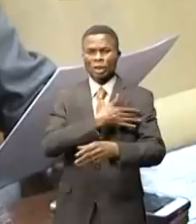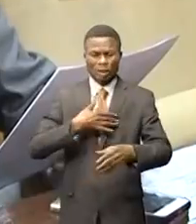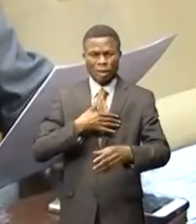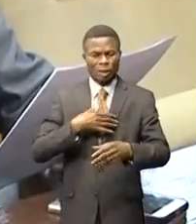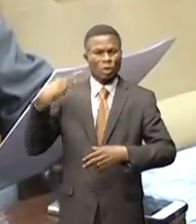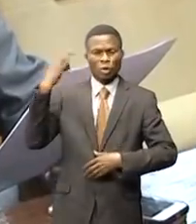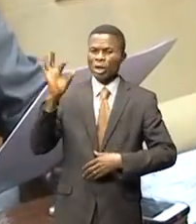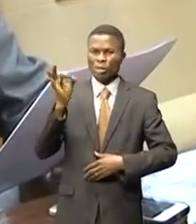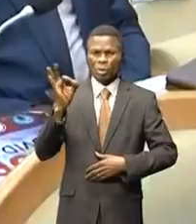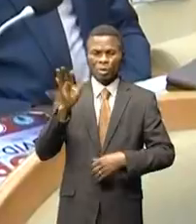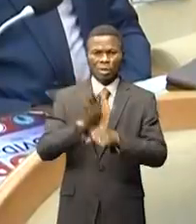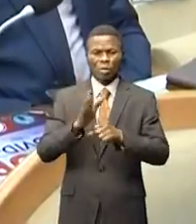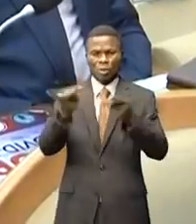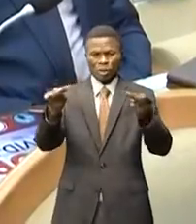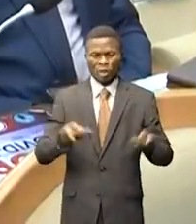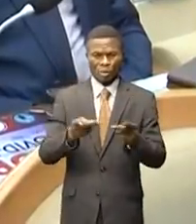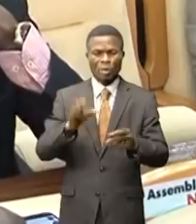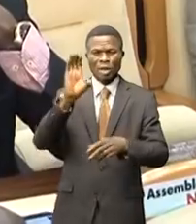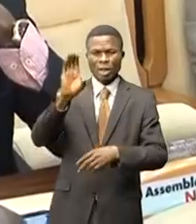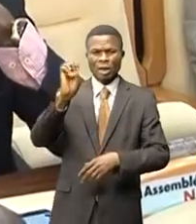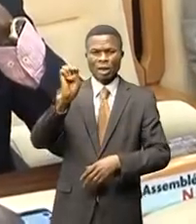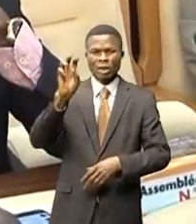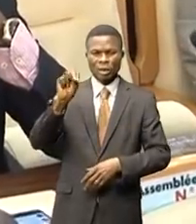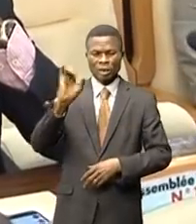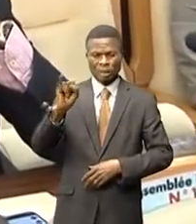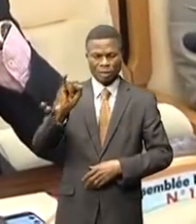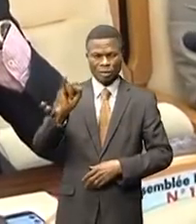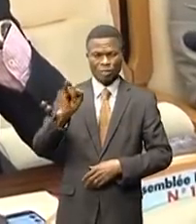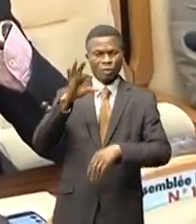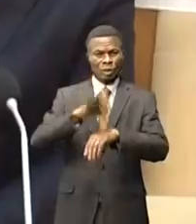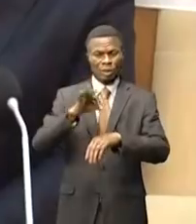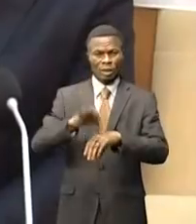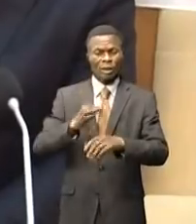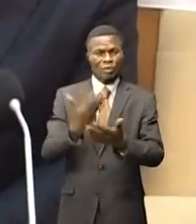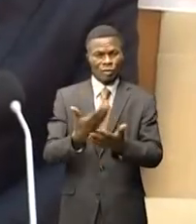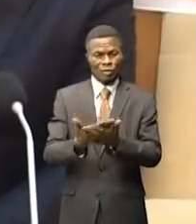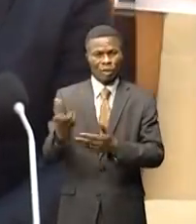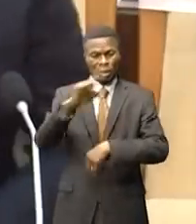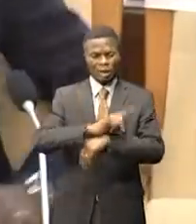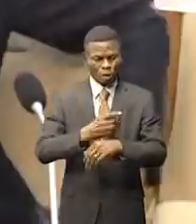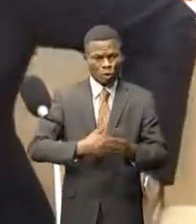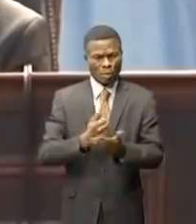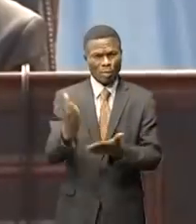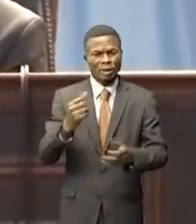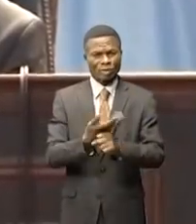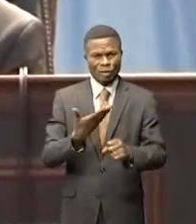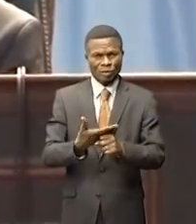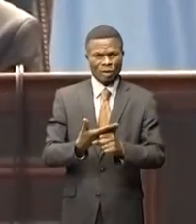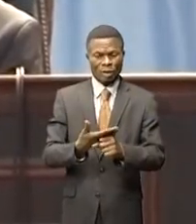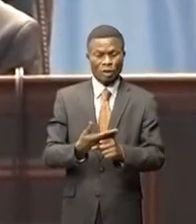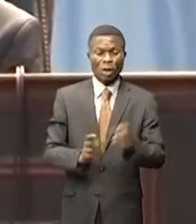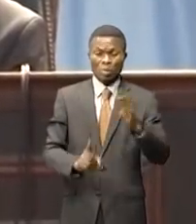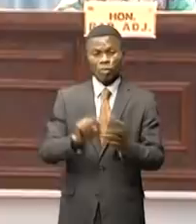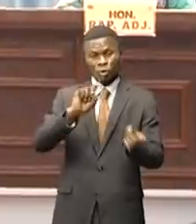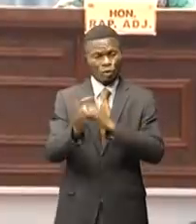aux différents postes de la centrale électorale l'urgence s'impose les jours s'égrènent est moindre et tergiversations